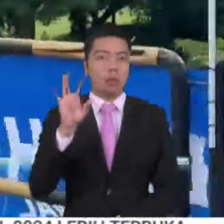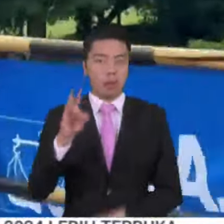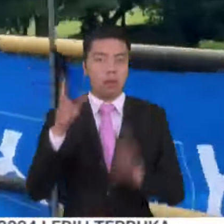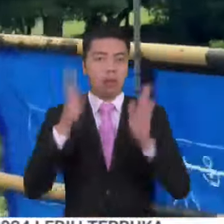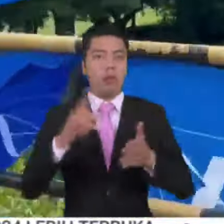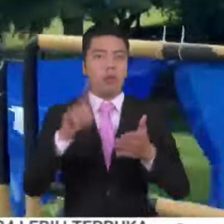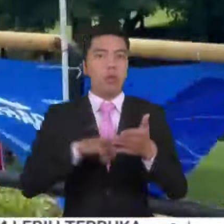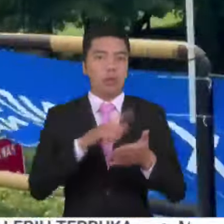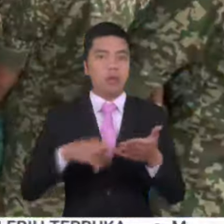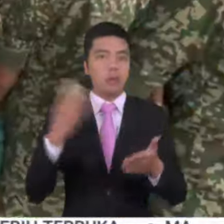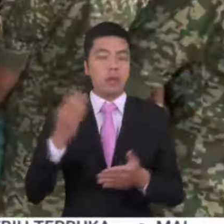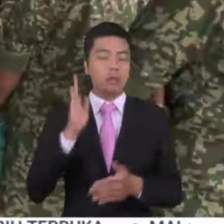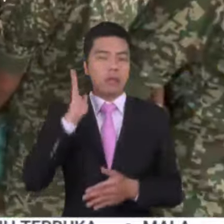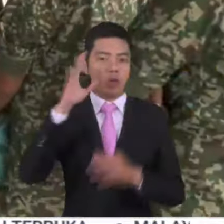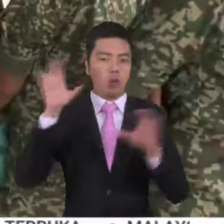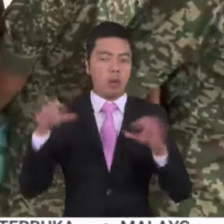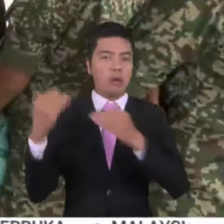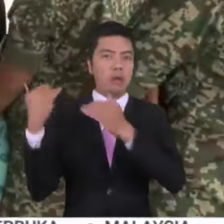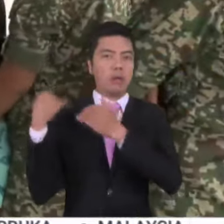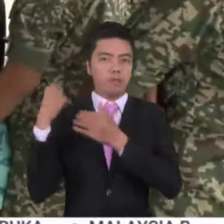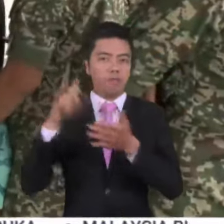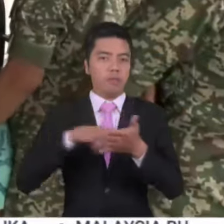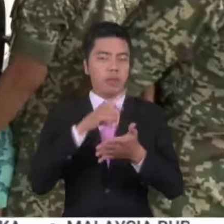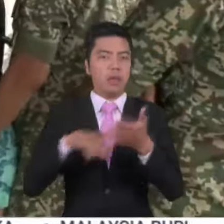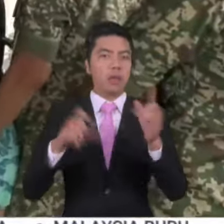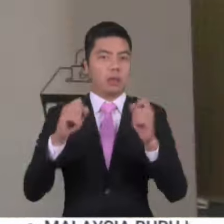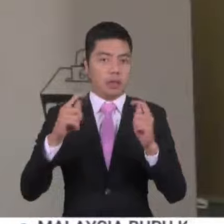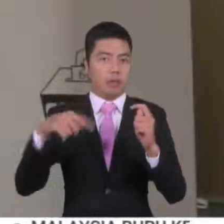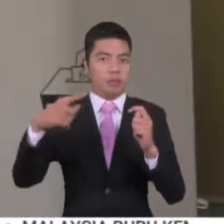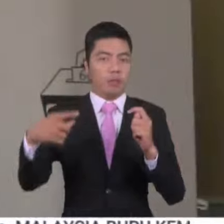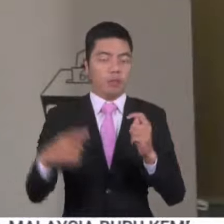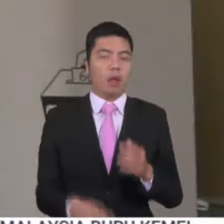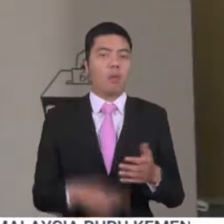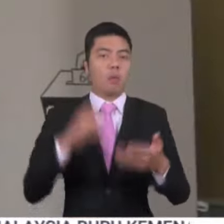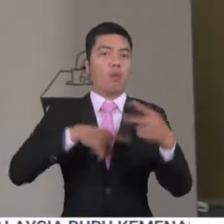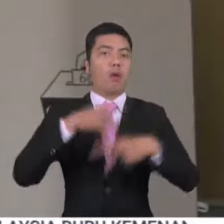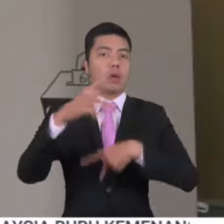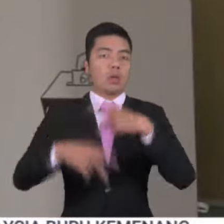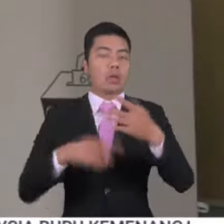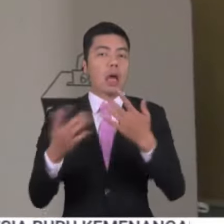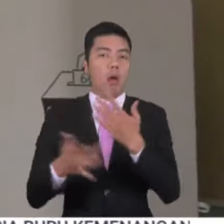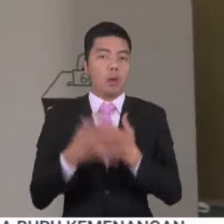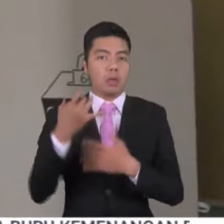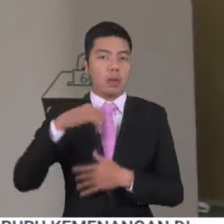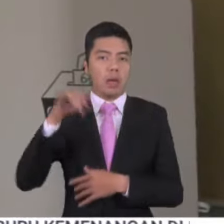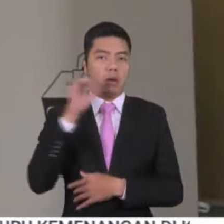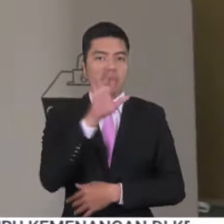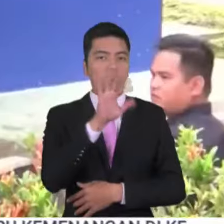61,397 pengundi biasa bakal menunaikan tanggungjawab Sabtu ini. Proses pengundian awal semalam menyaksikan